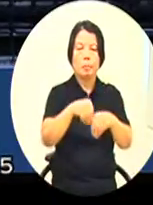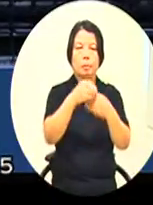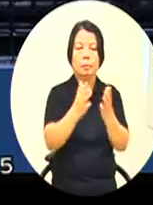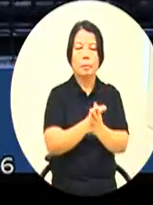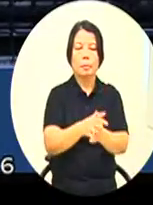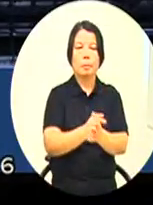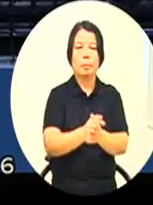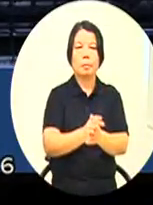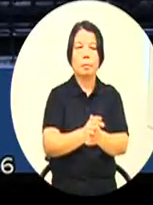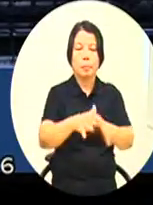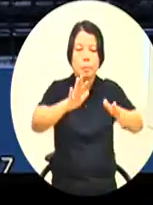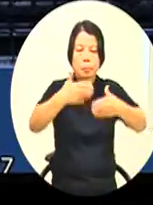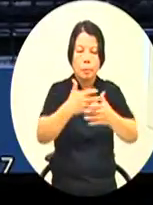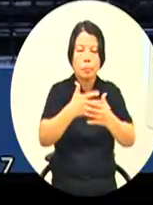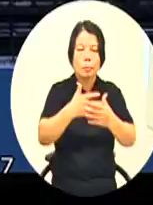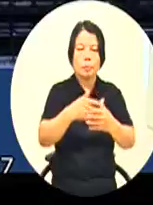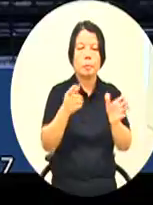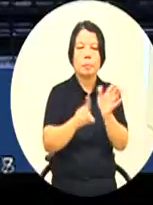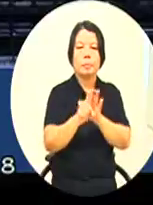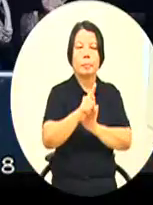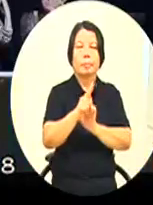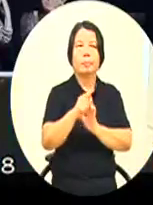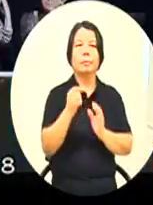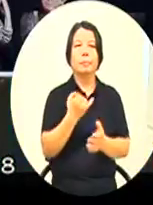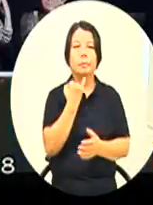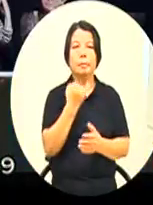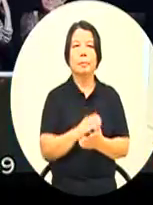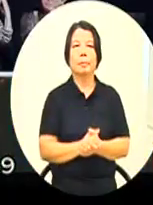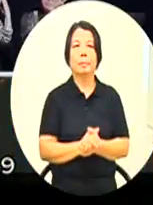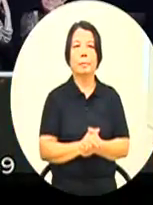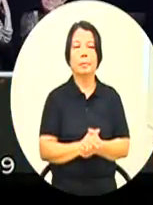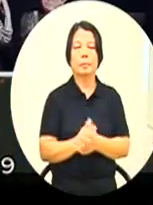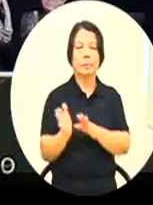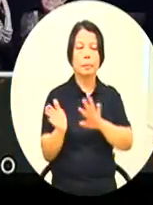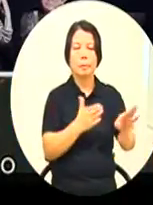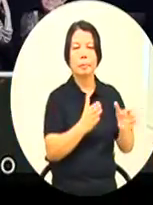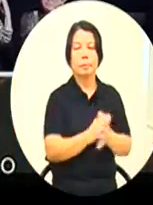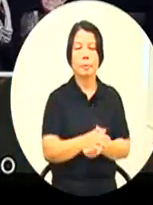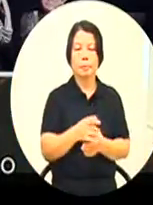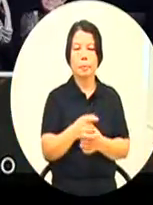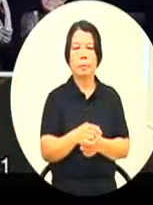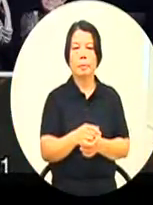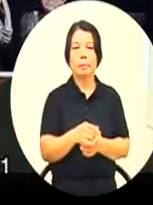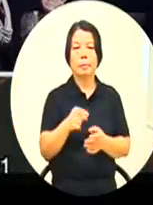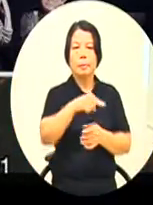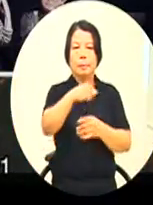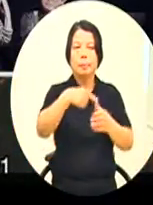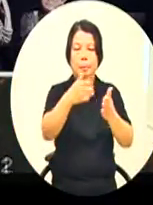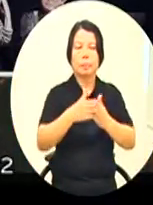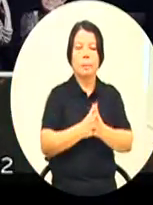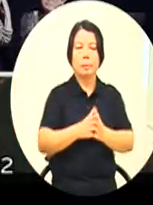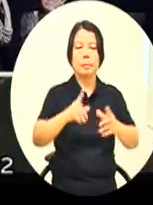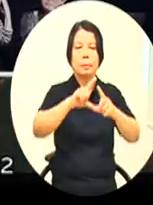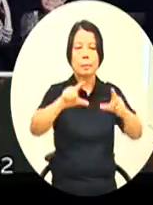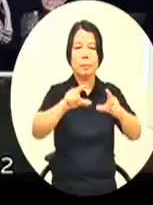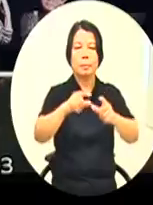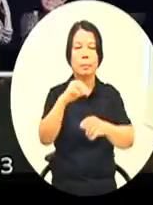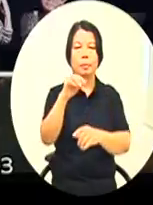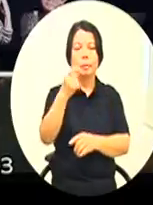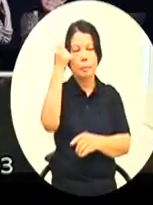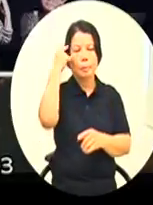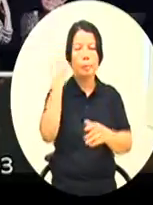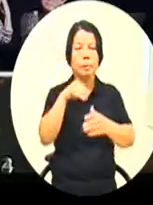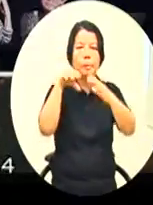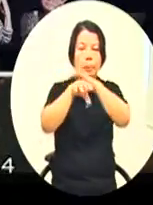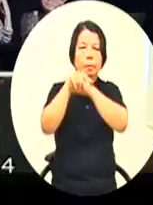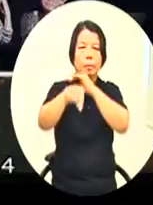的表演的行列。那有关流行音乐的部分呢，我们在大一仓库的西史